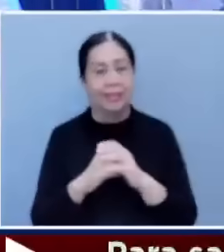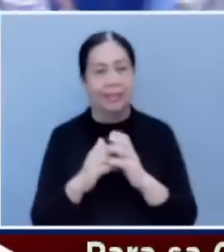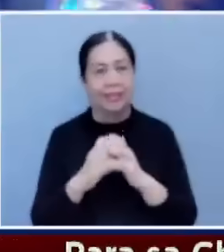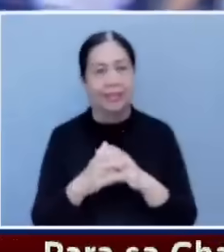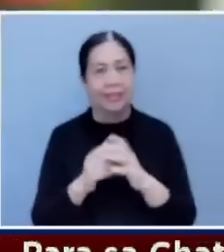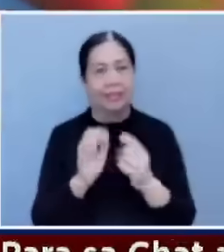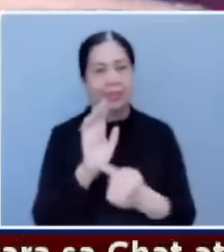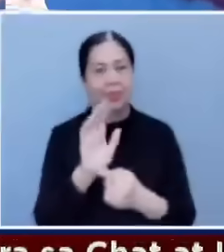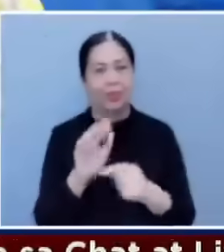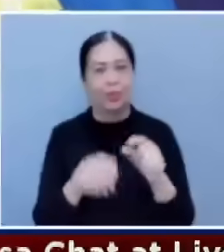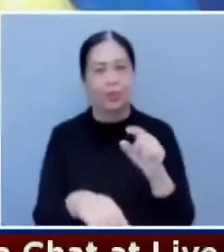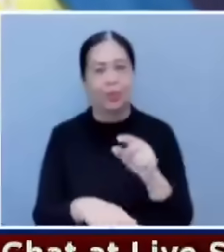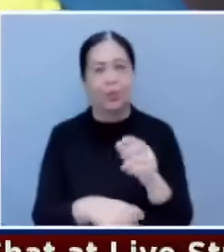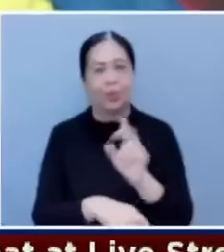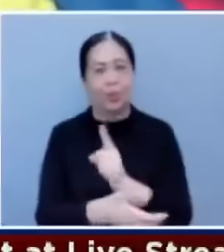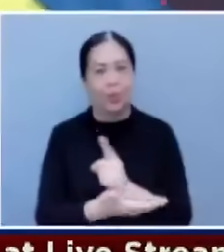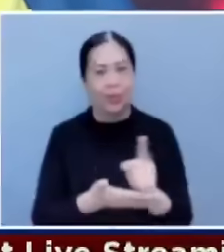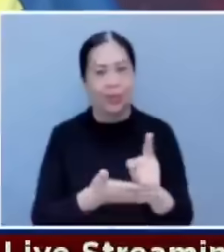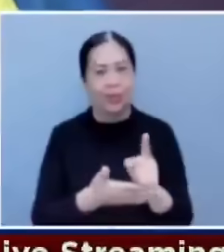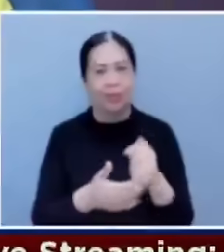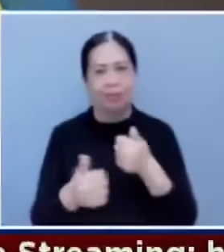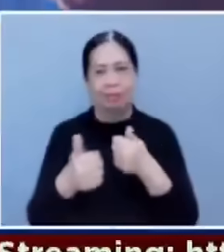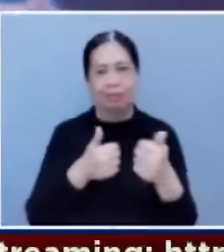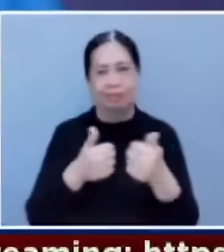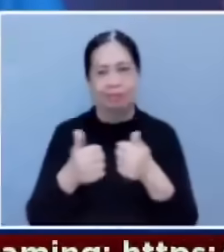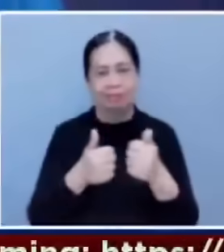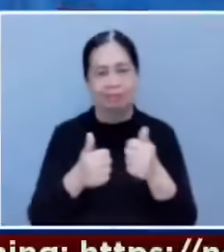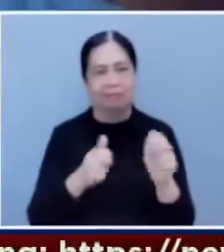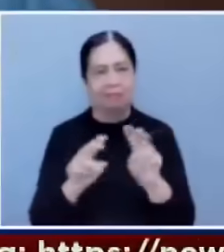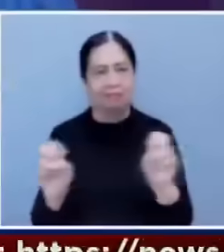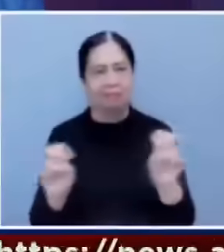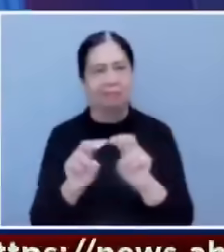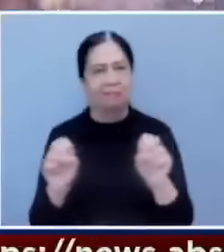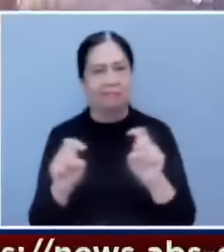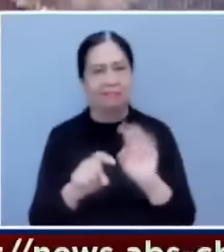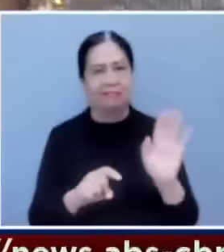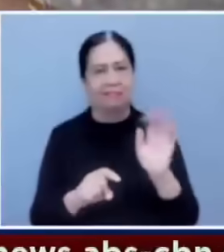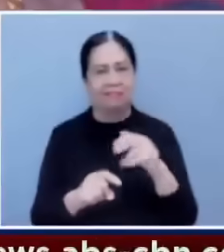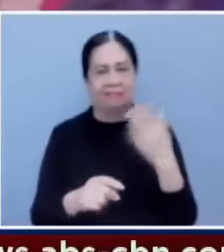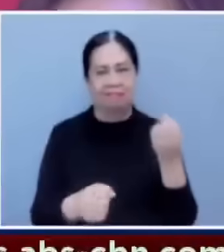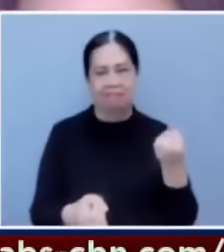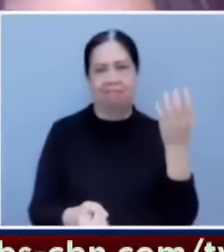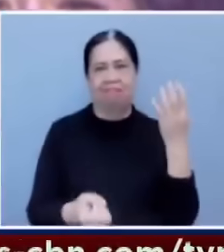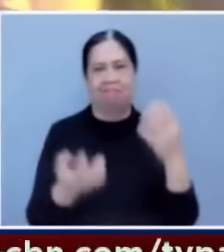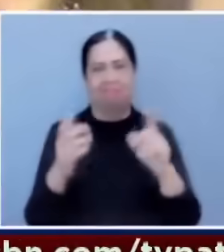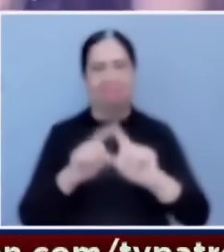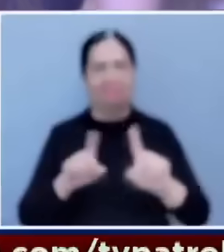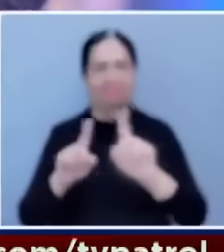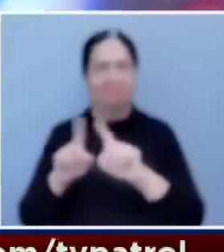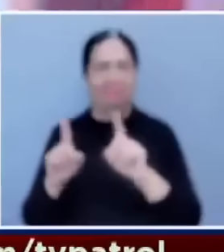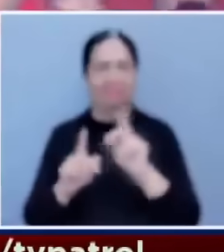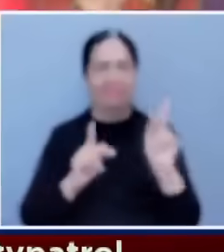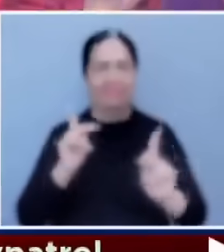Week kung saan magtatagisan sila sa kanilang mga pasabog na performances.